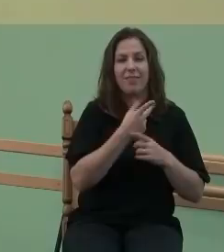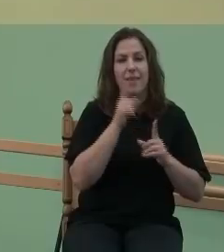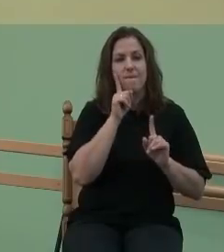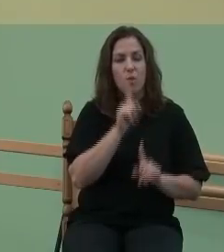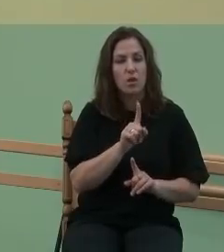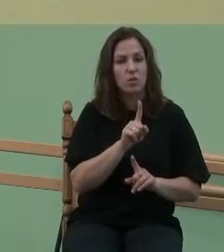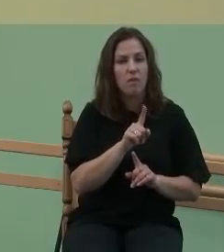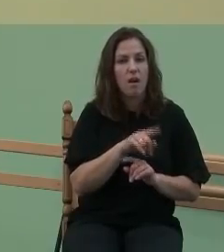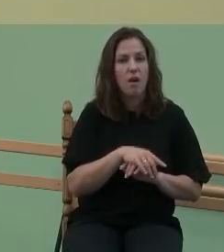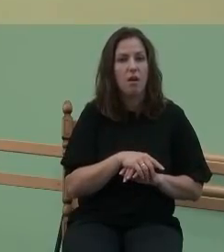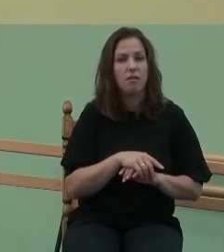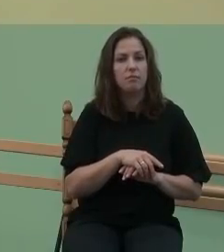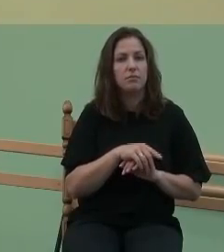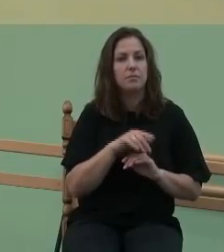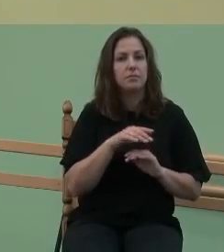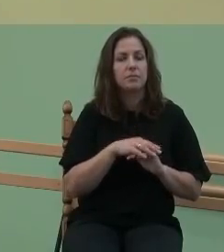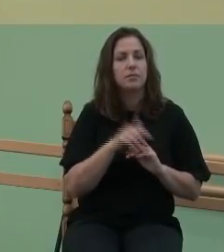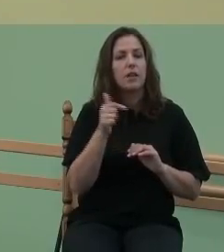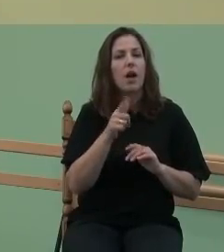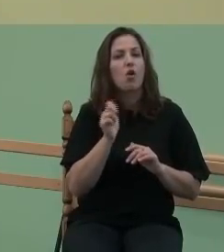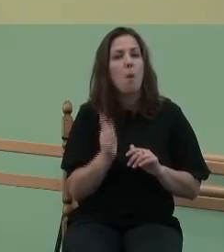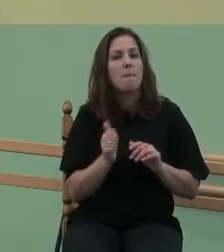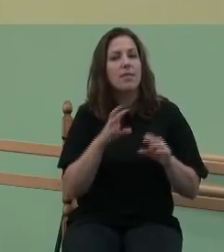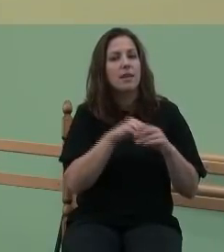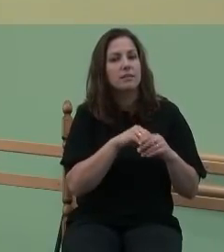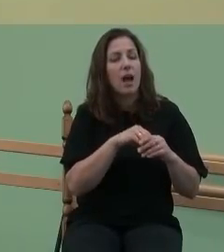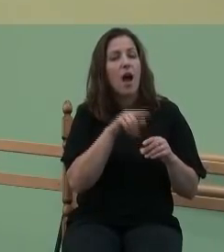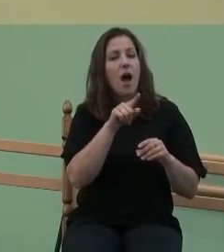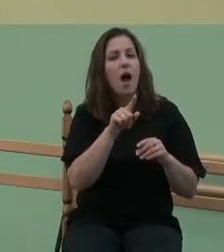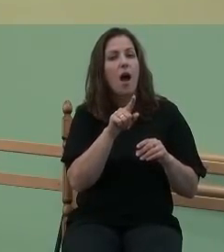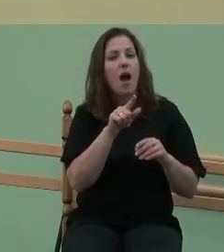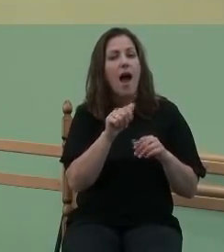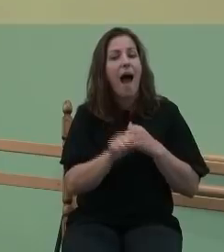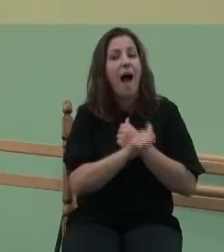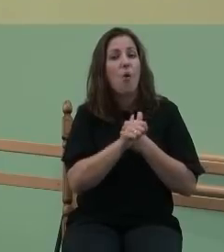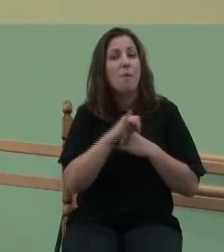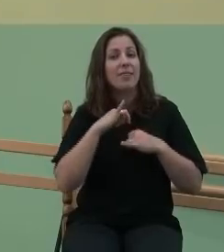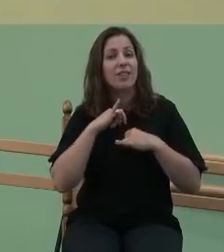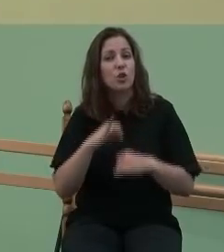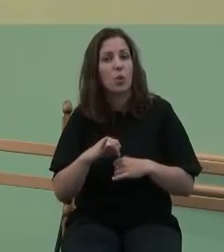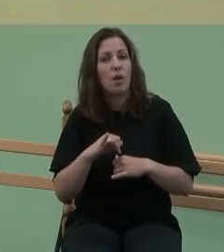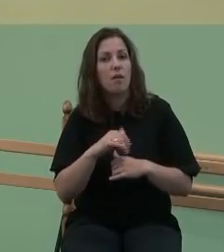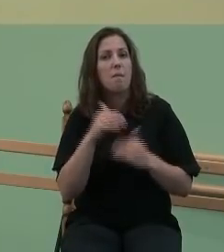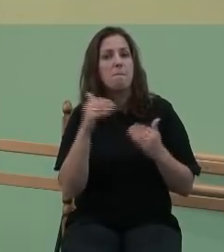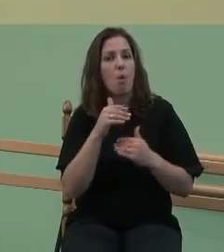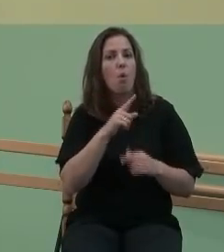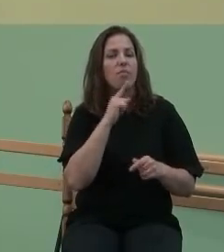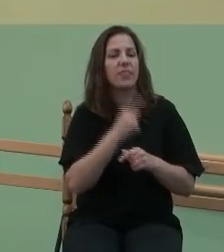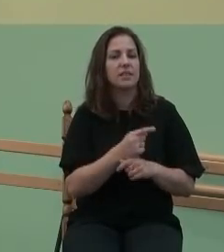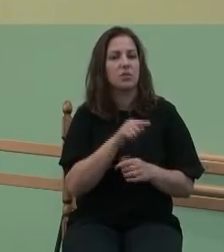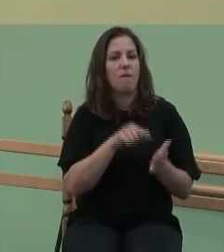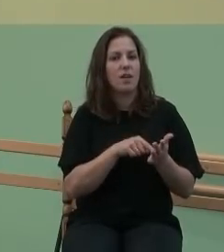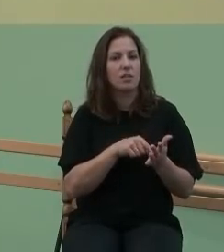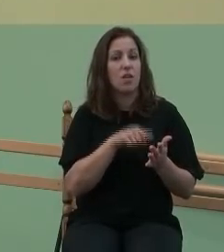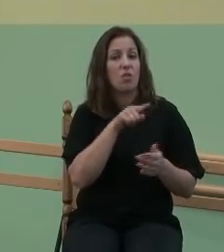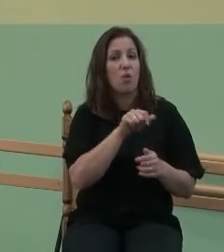niewłaściwa, ale przemawia za tym kompetencja, oni argumentem siły mogą decydować.